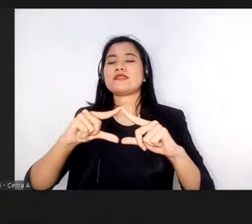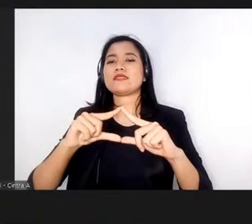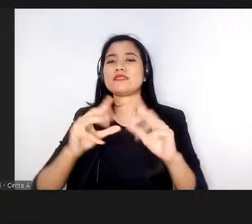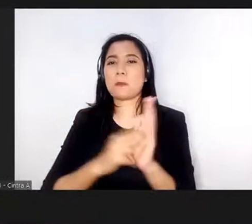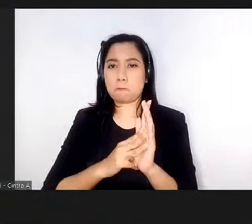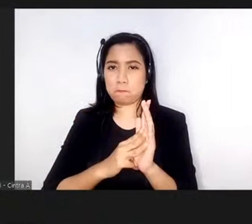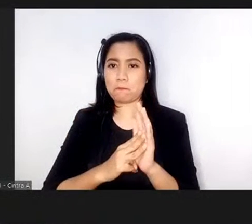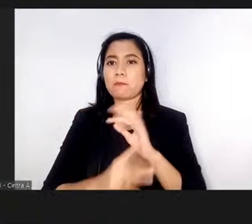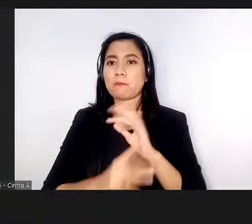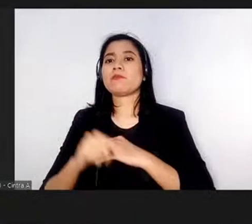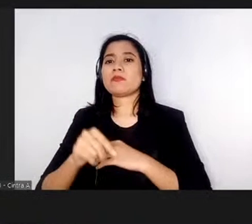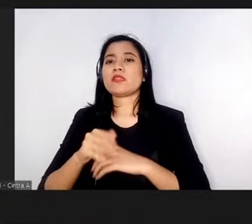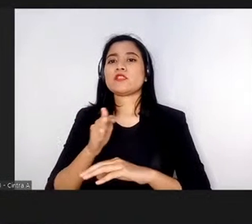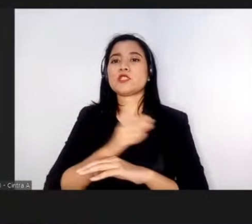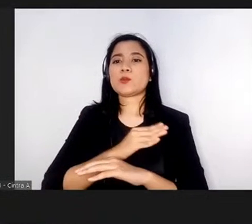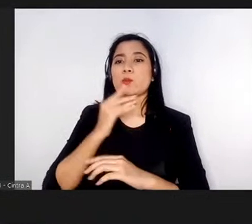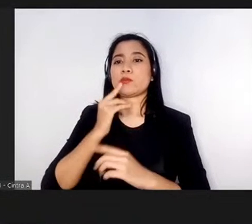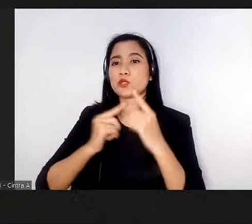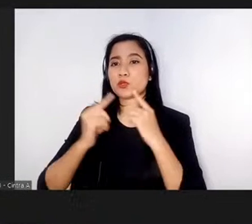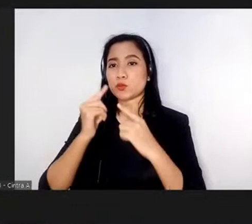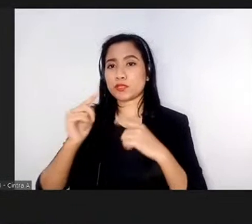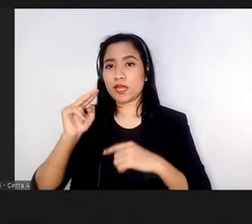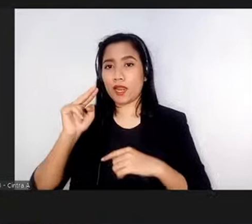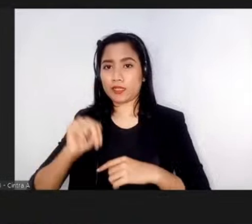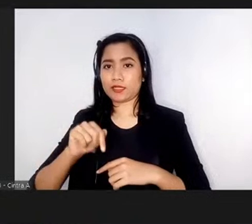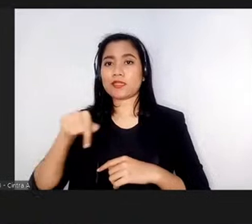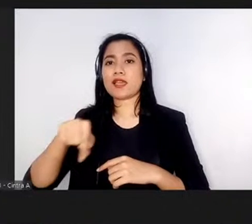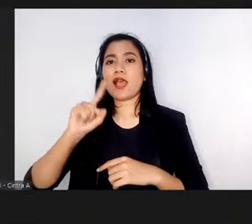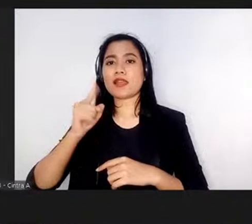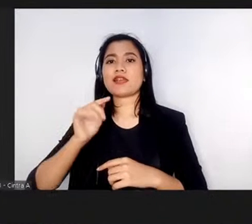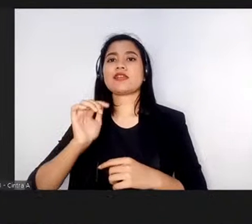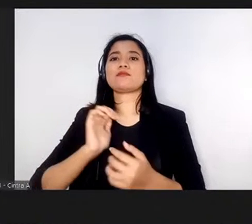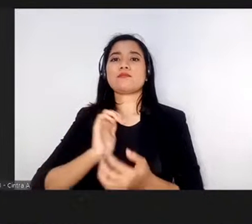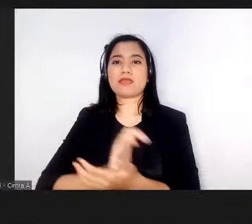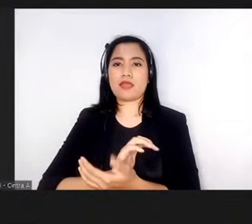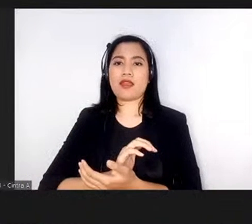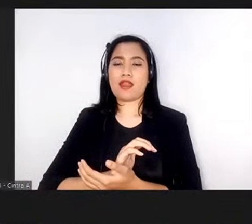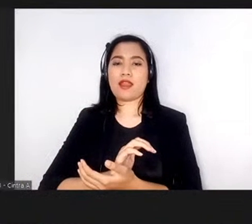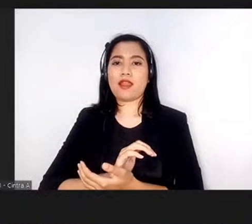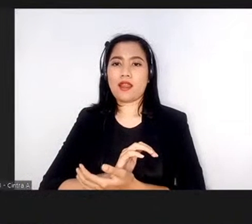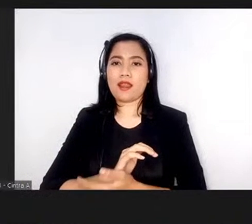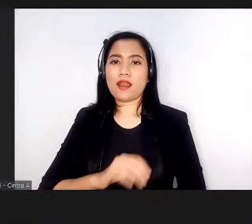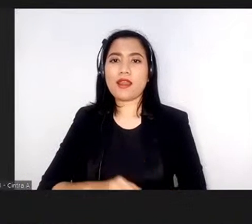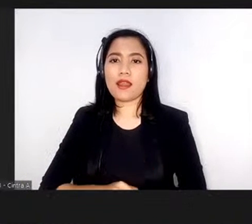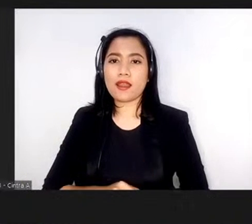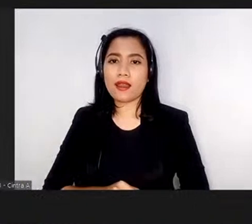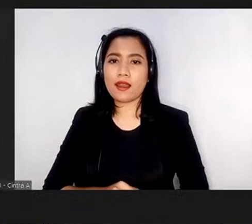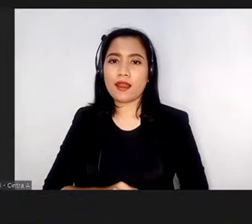ke diskusi saya akan berikan kesempatan bagi